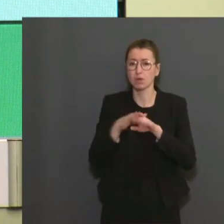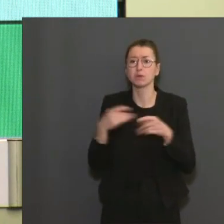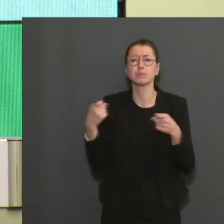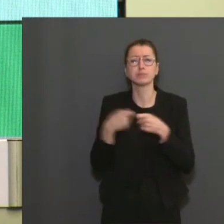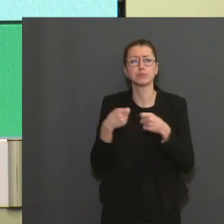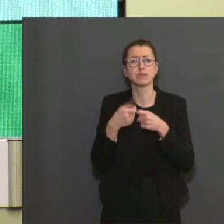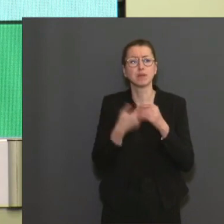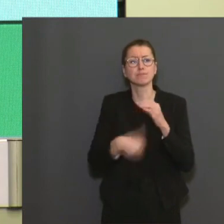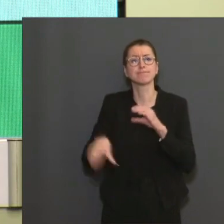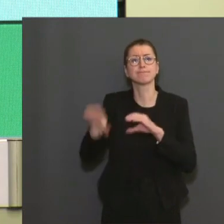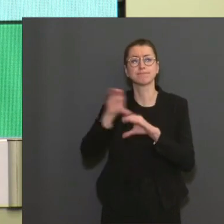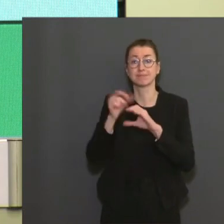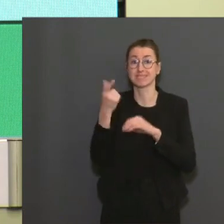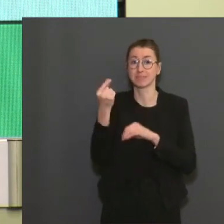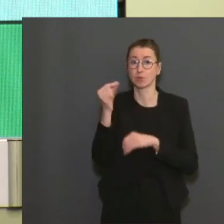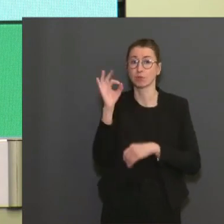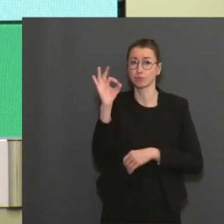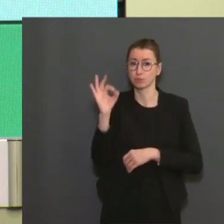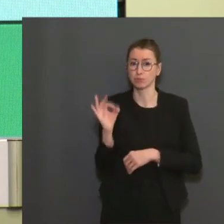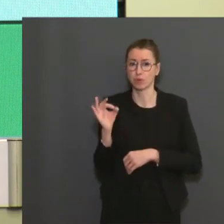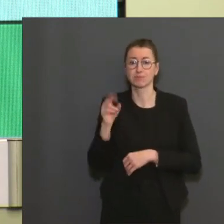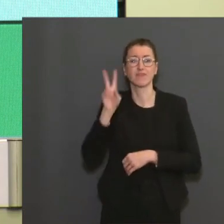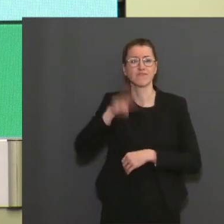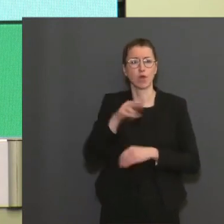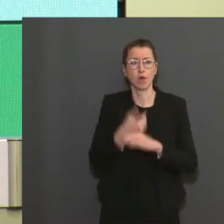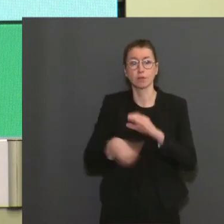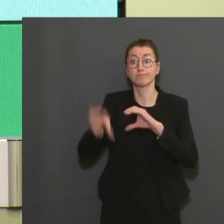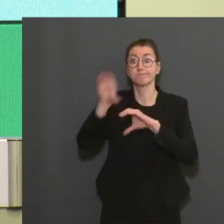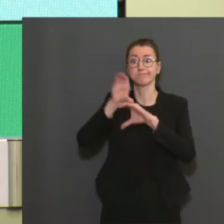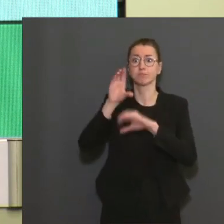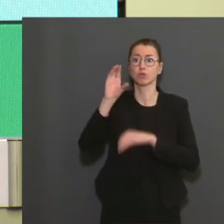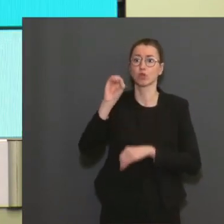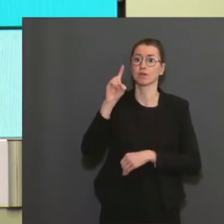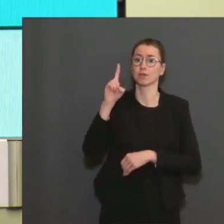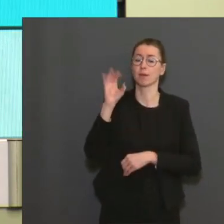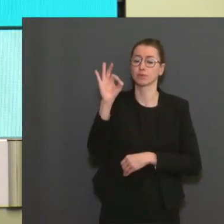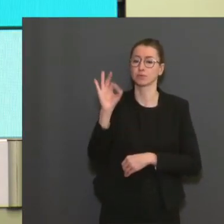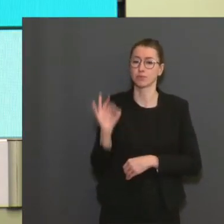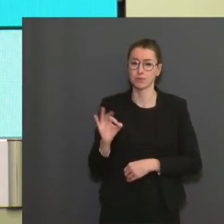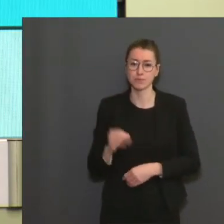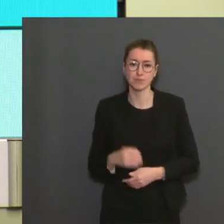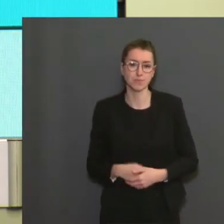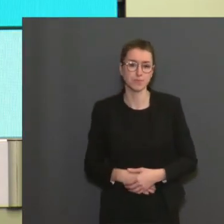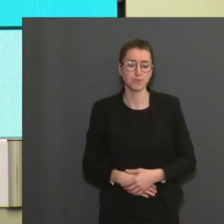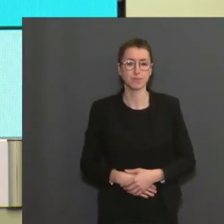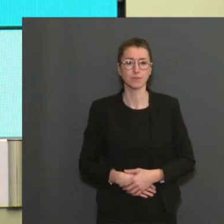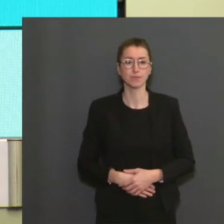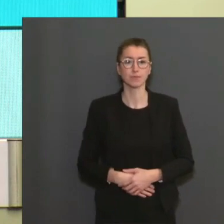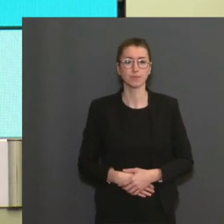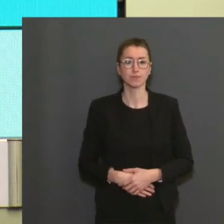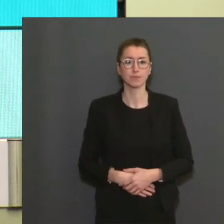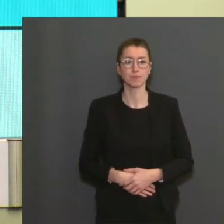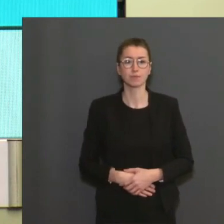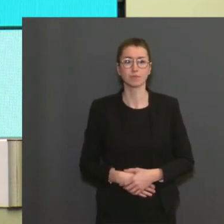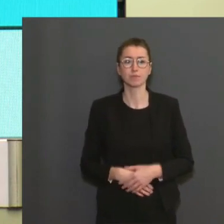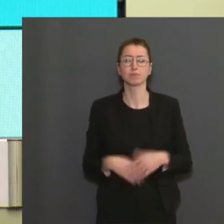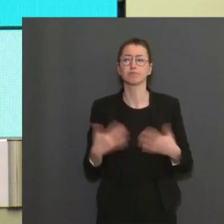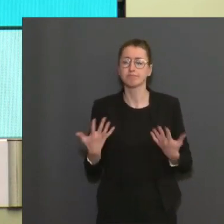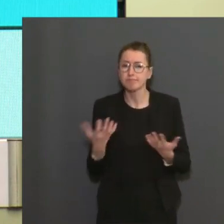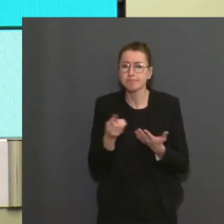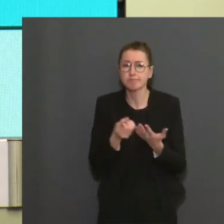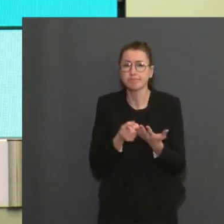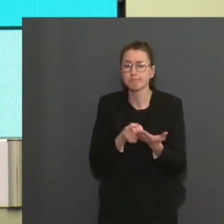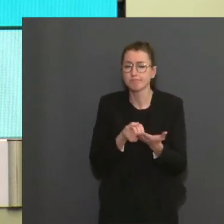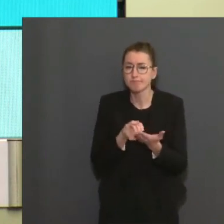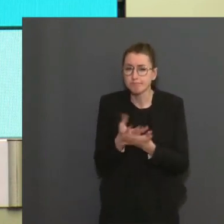de 31% pour la Flandre. Un petit message aujourd'hui, un petit message concernant le fait ou pas